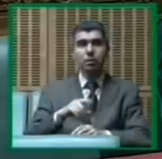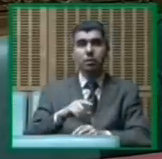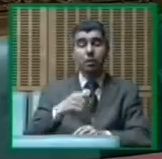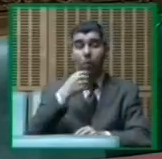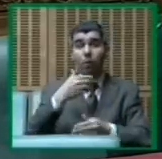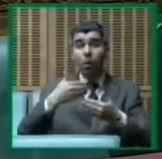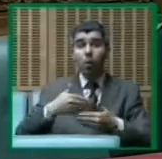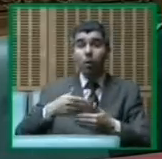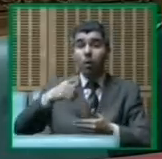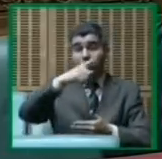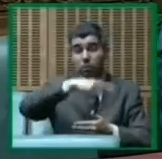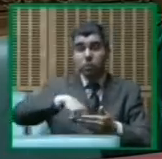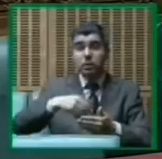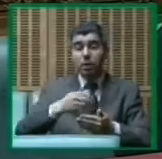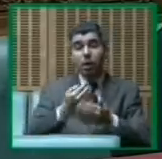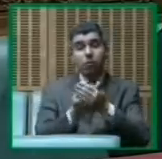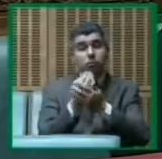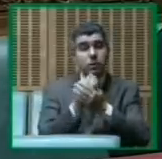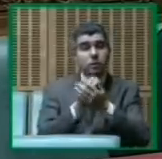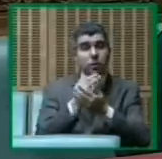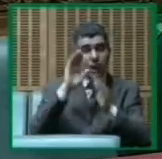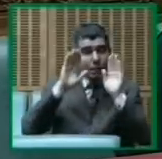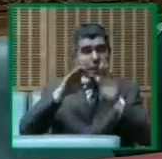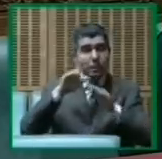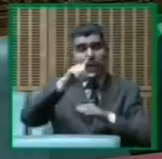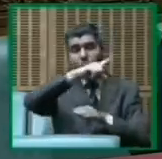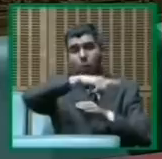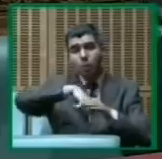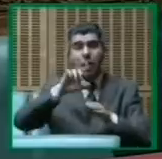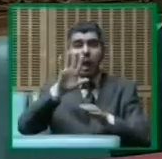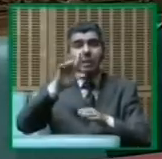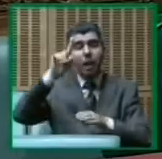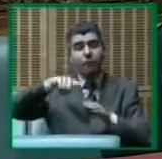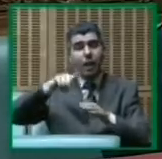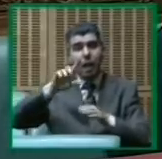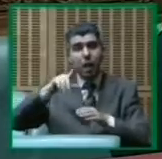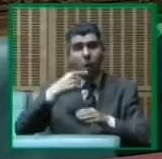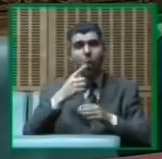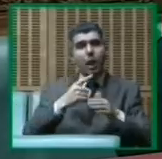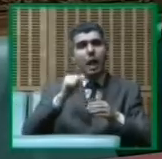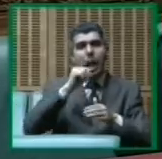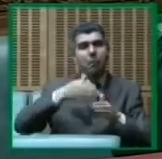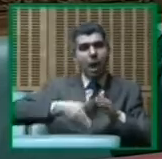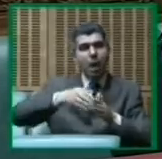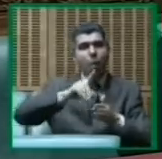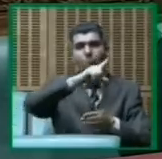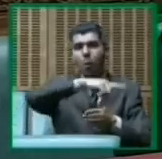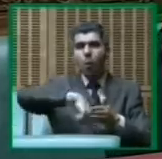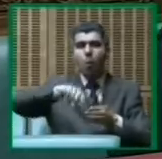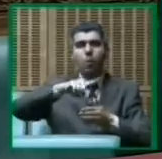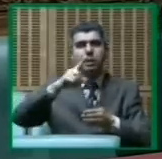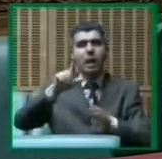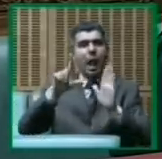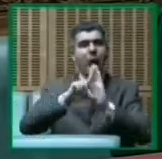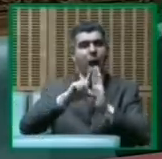راه خصها توضى 5 المرات في النار، والماء كما قلتوا باش نتفاداو هذه الهضره كلها، الماء كما قلتوا طبقا الماده 31